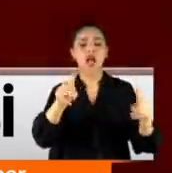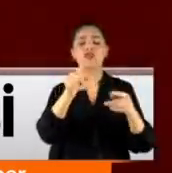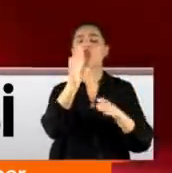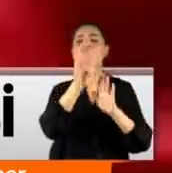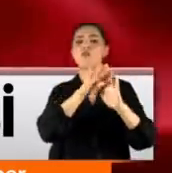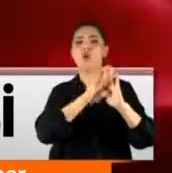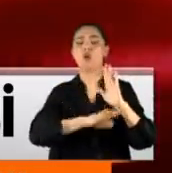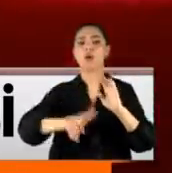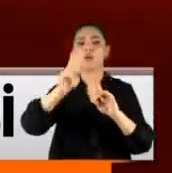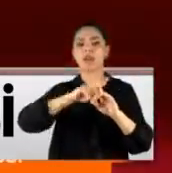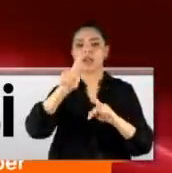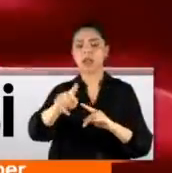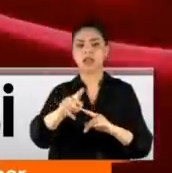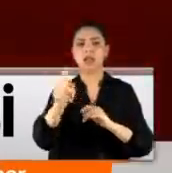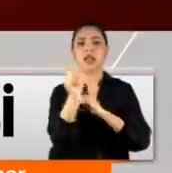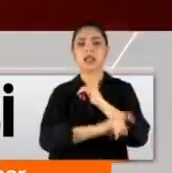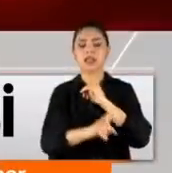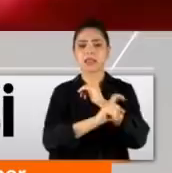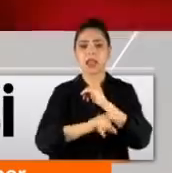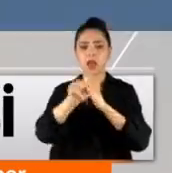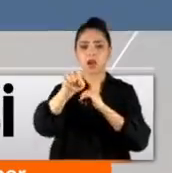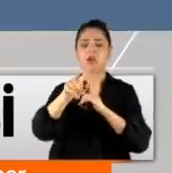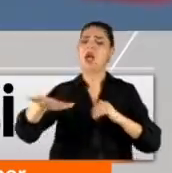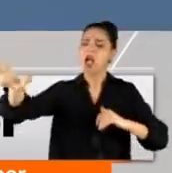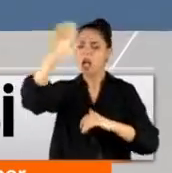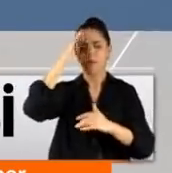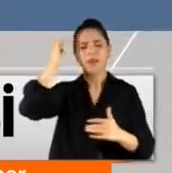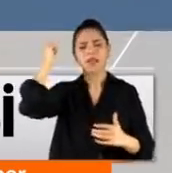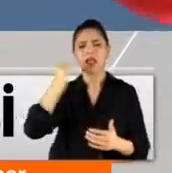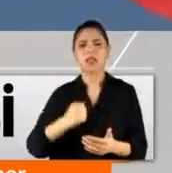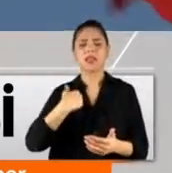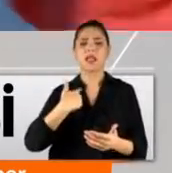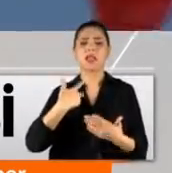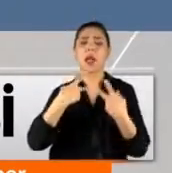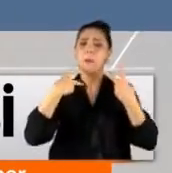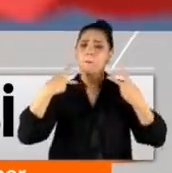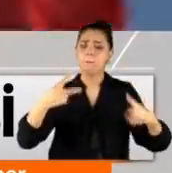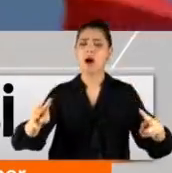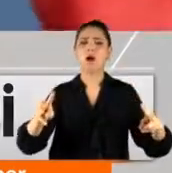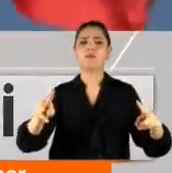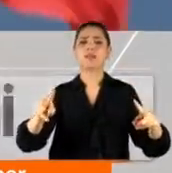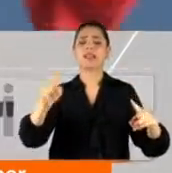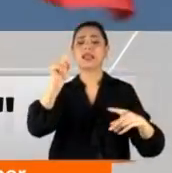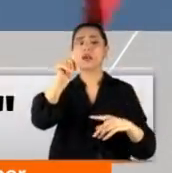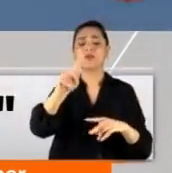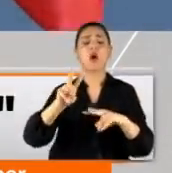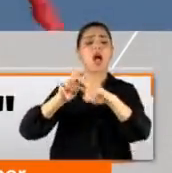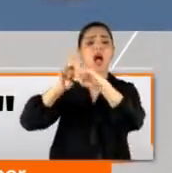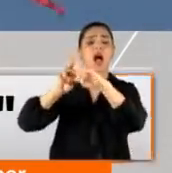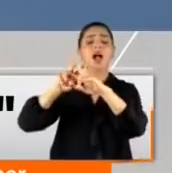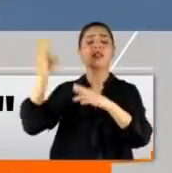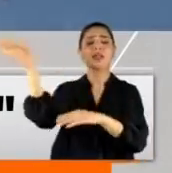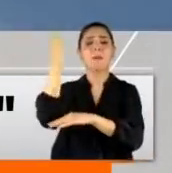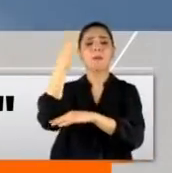Terör paçavralarına selam duranlara inat. Bağımsızlığımızın timsali ay yıldızlı al